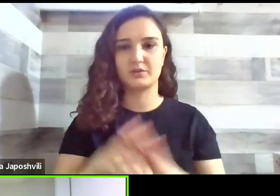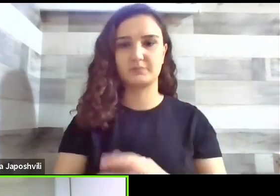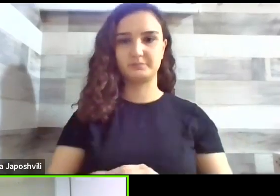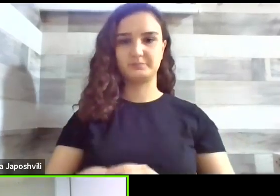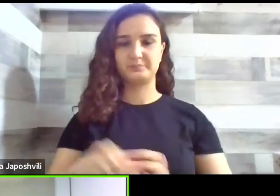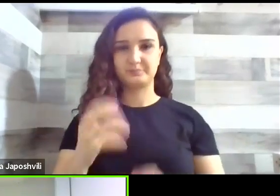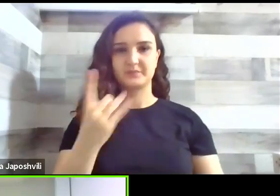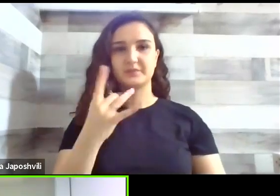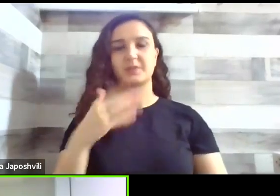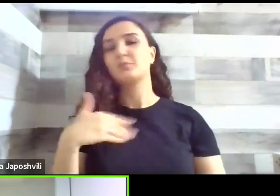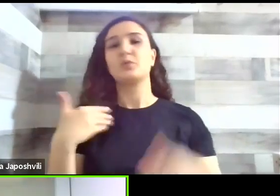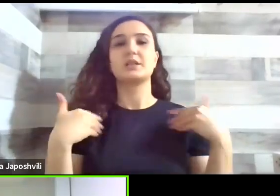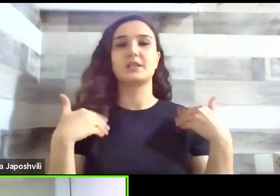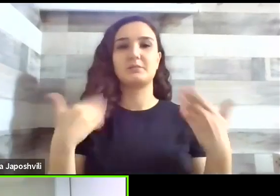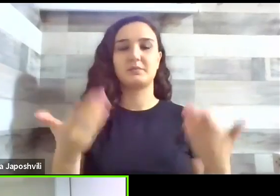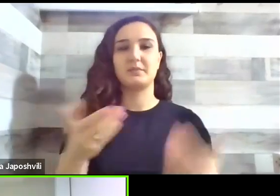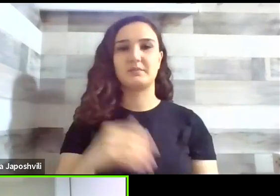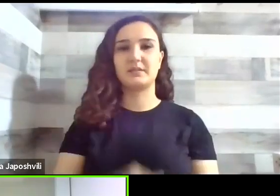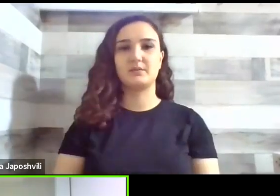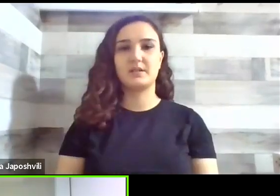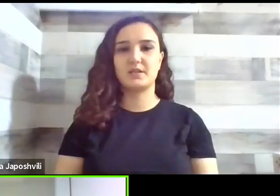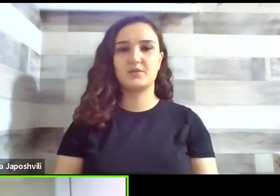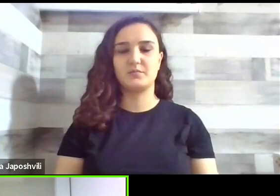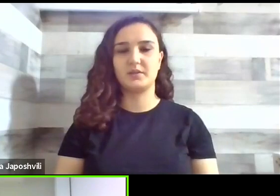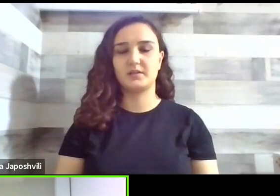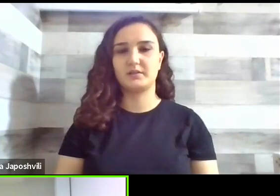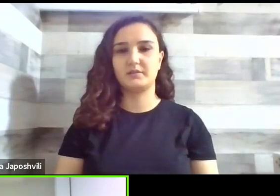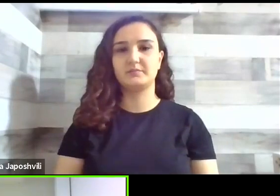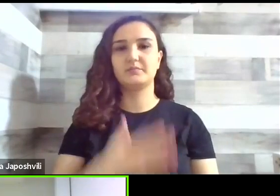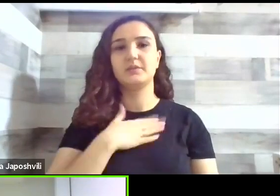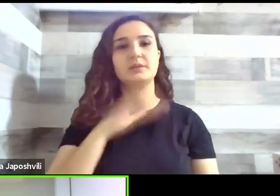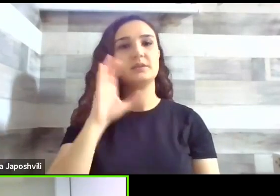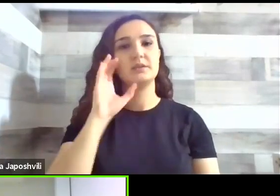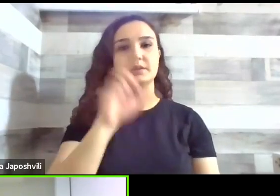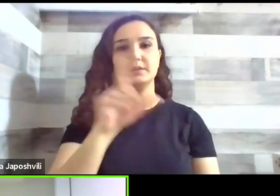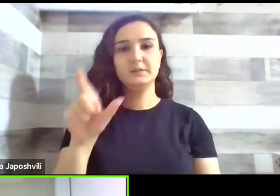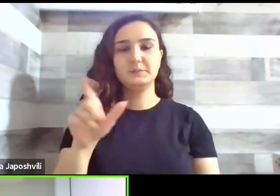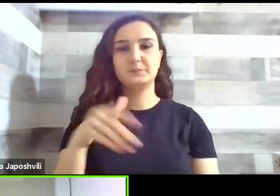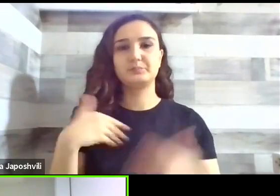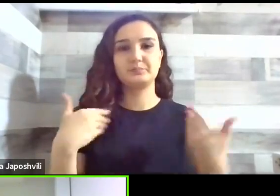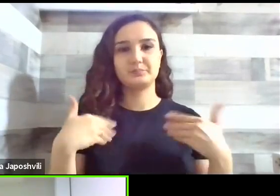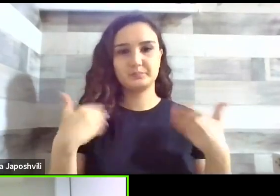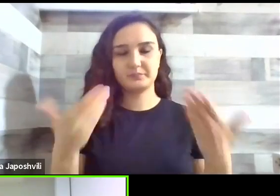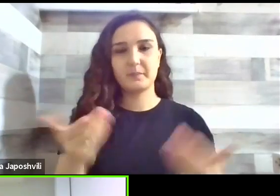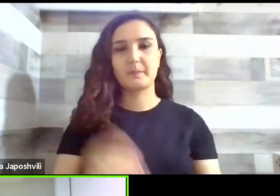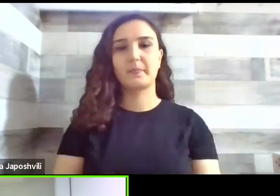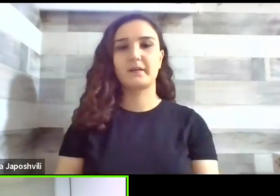Კიდევ ერთხელ მოგესალმებით, მივესალმებით ჩვენს მსმენელს, მაყურებელს.